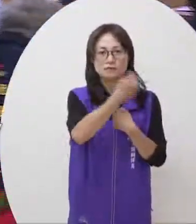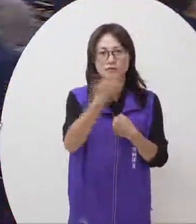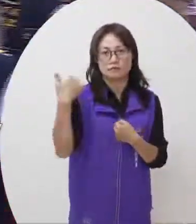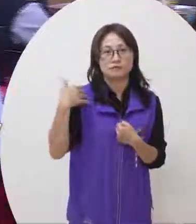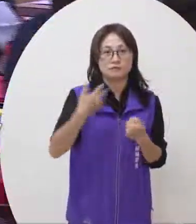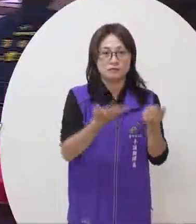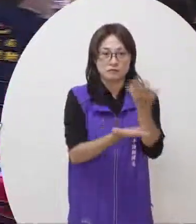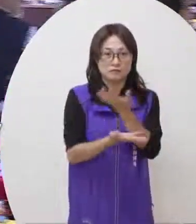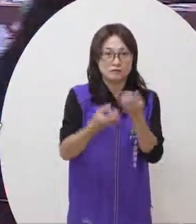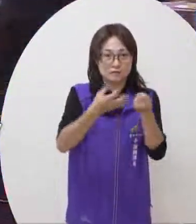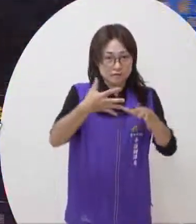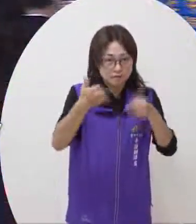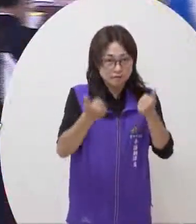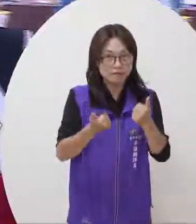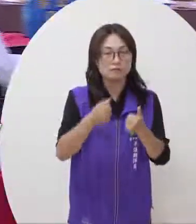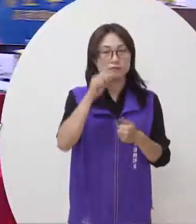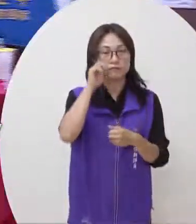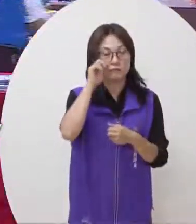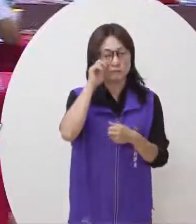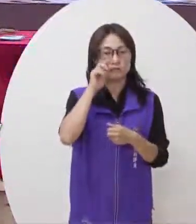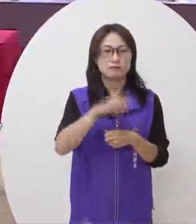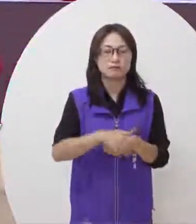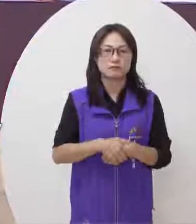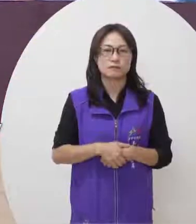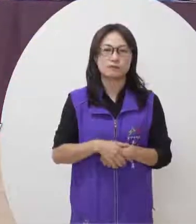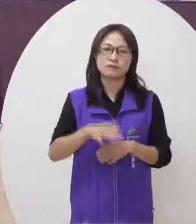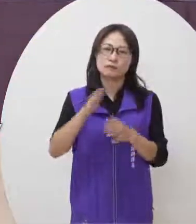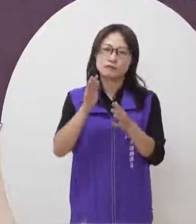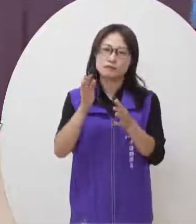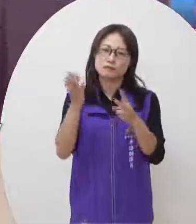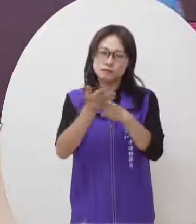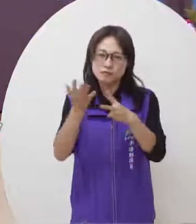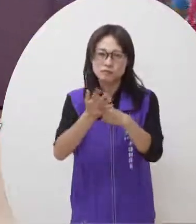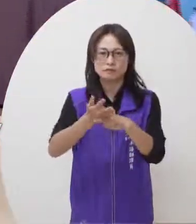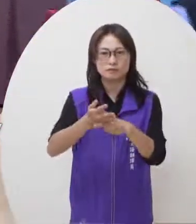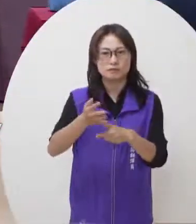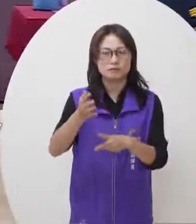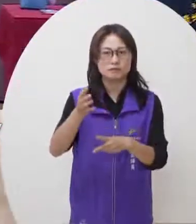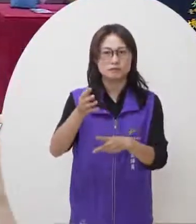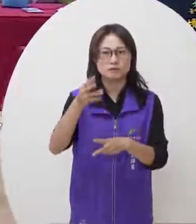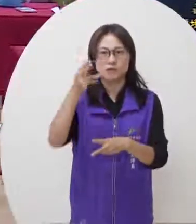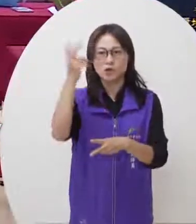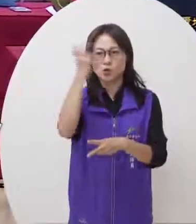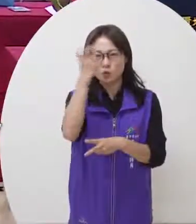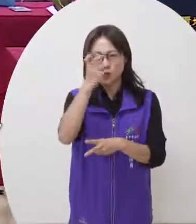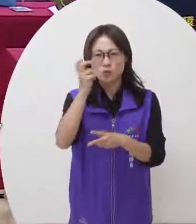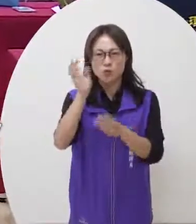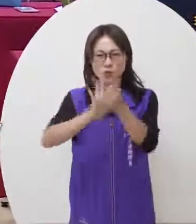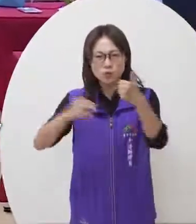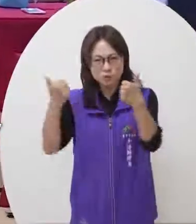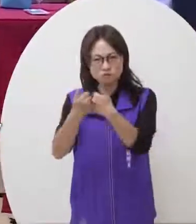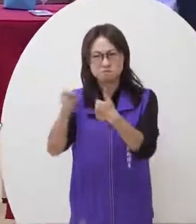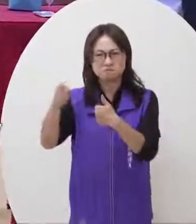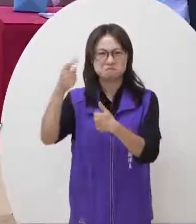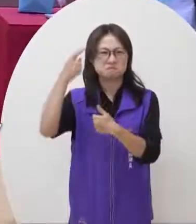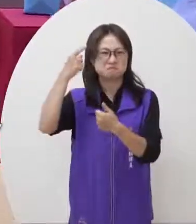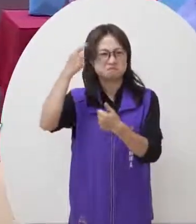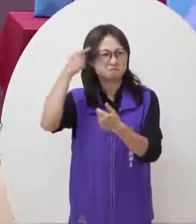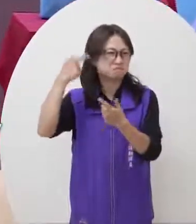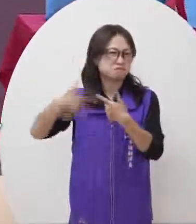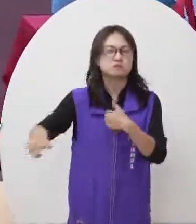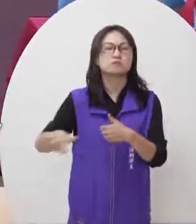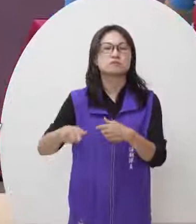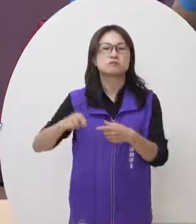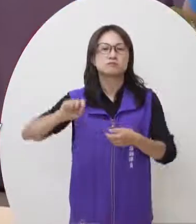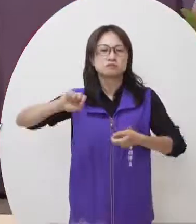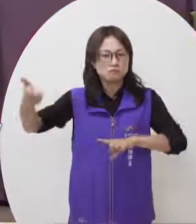为 BDP 走为社管委会会有意见，就像那个移树，因为那边移啊，五位护树团体的那大家都是公民，